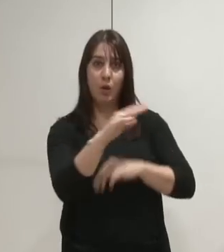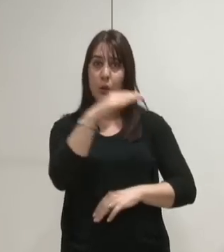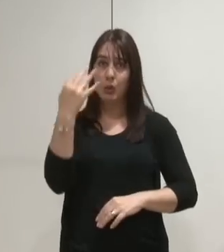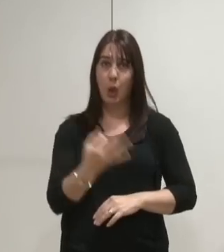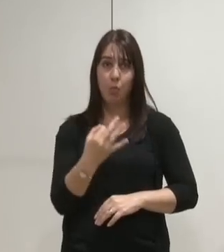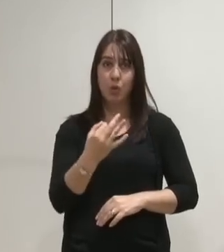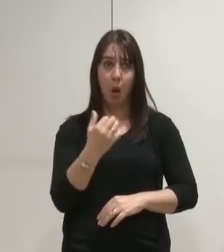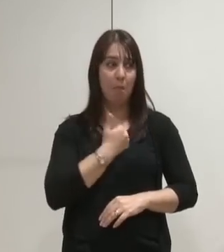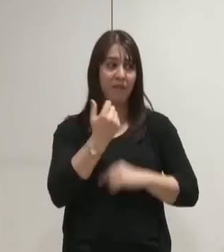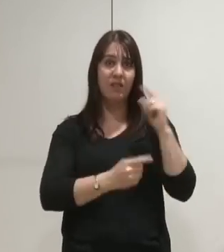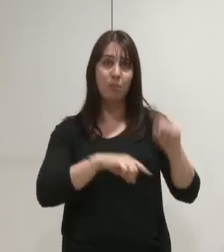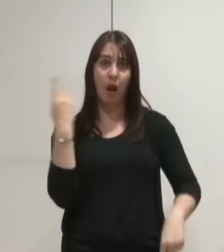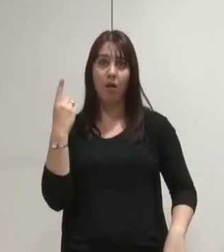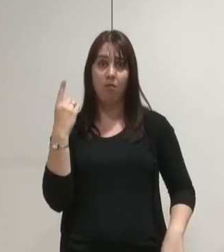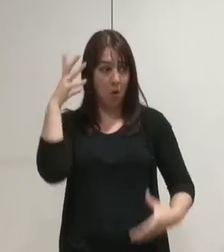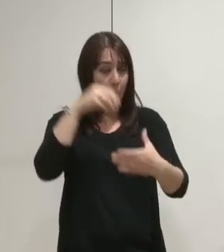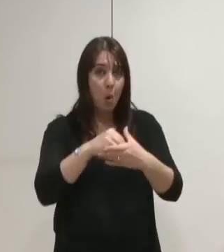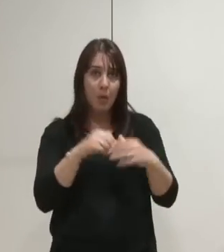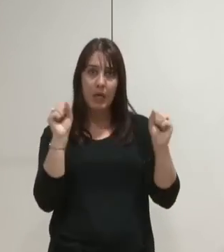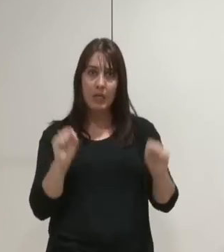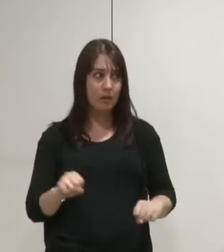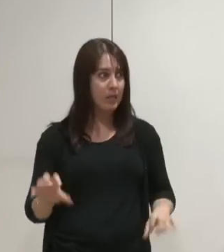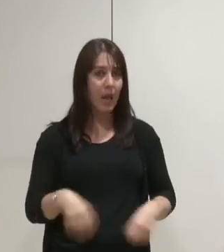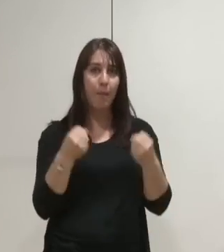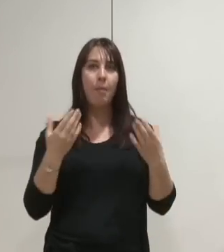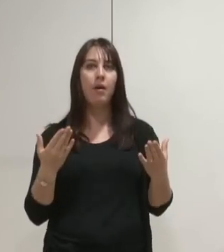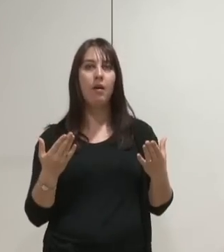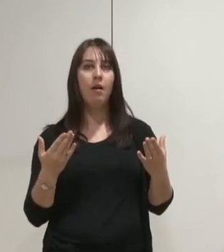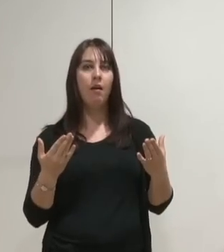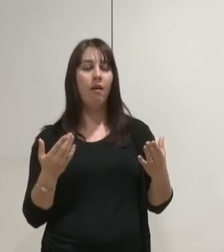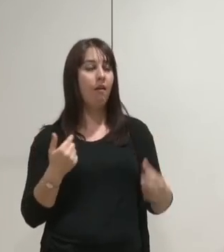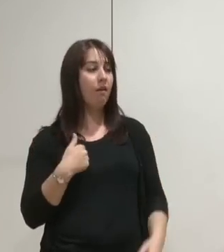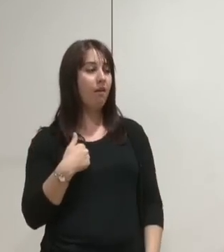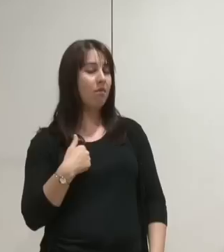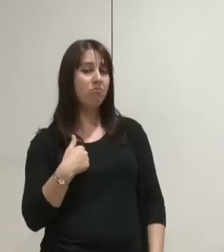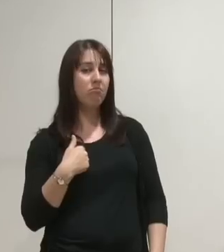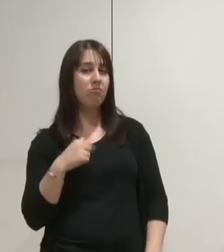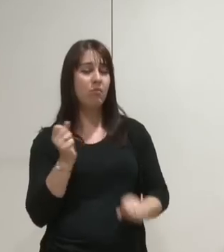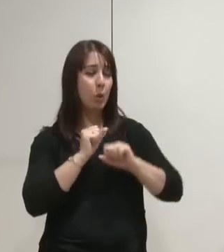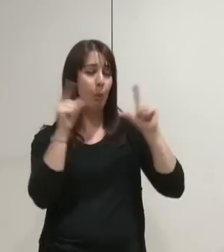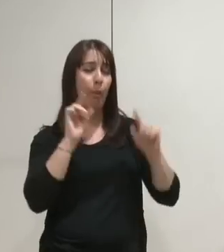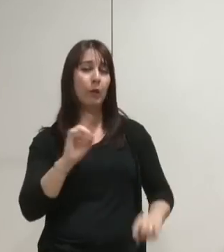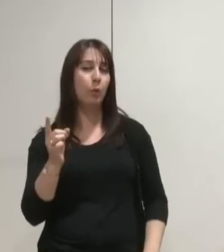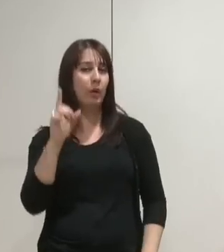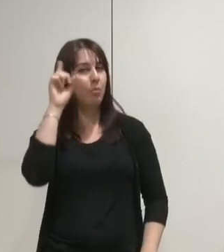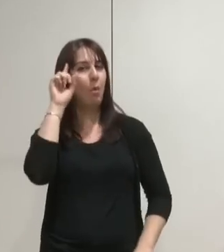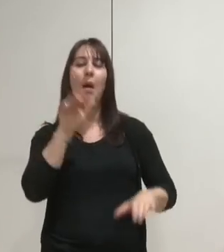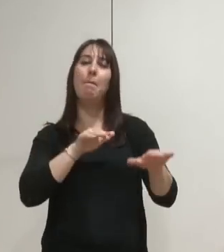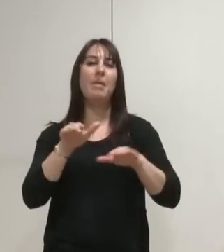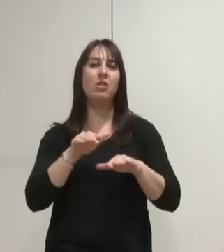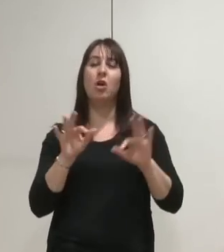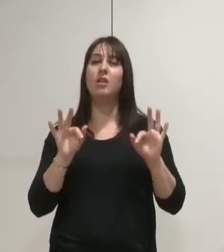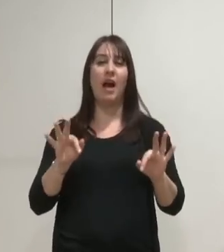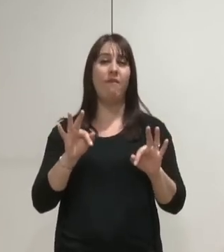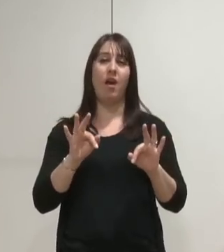privatisation et au fond ce n'est pas surprenant parce que vous êtes vous appliquez un principe très simple la fin